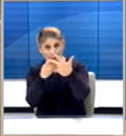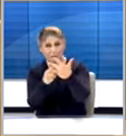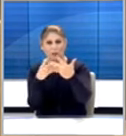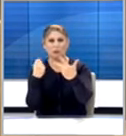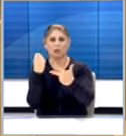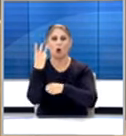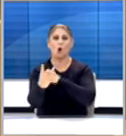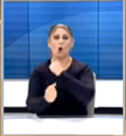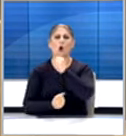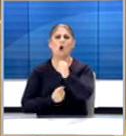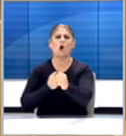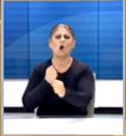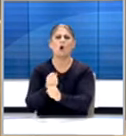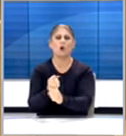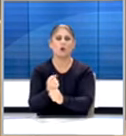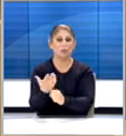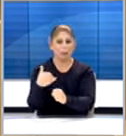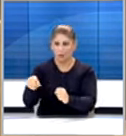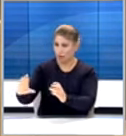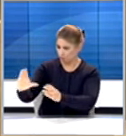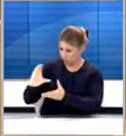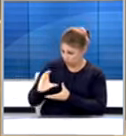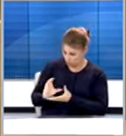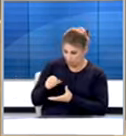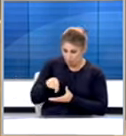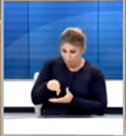γίνει πηξίδα μεγάλων αλλαγών.